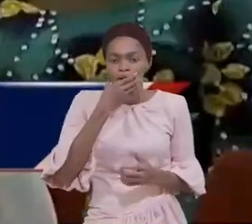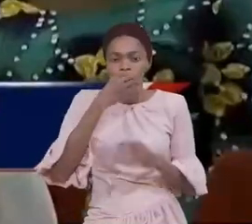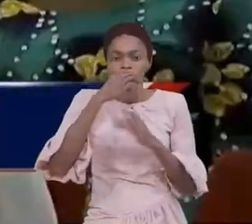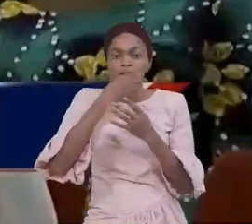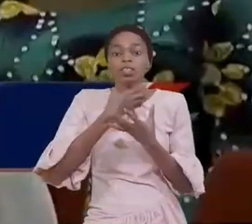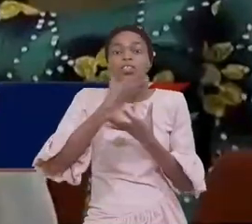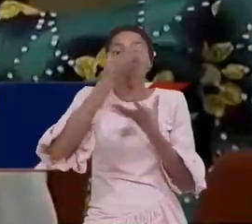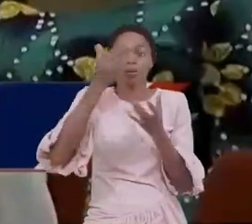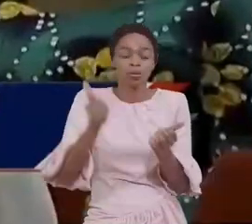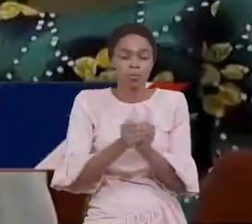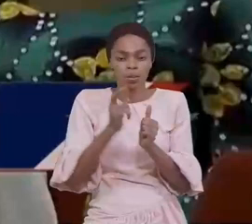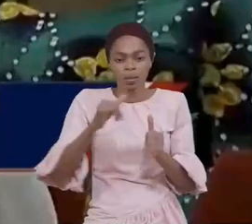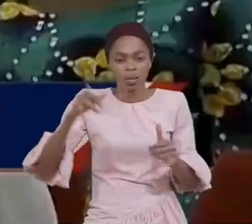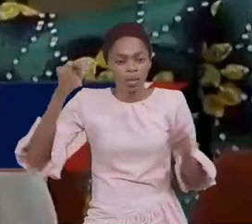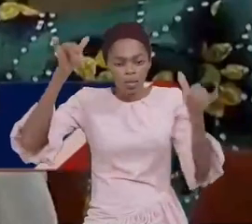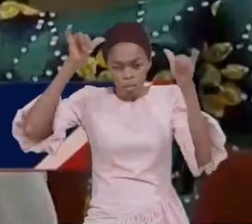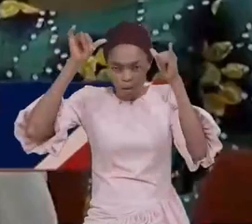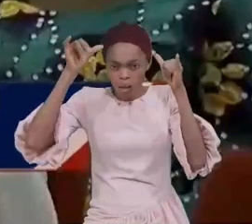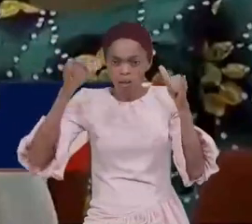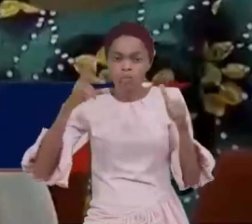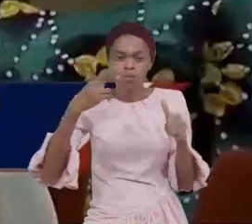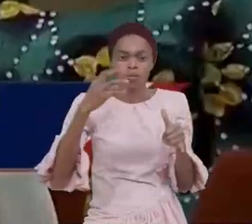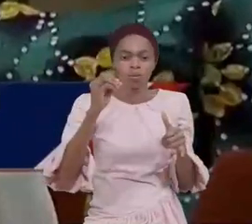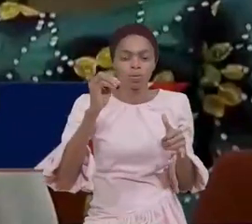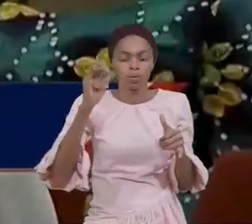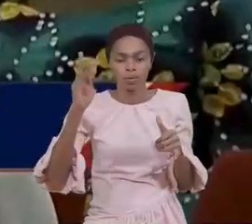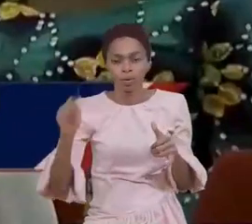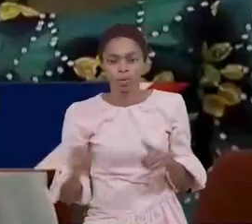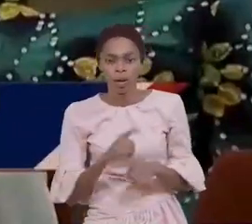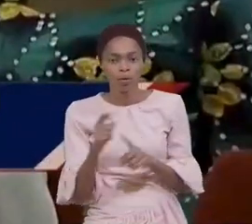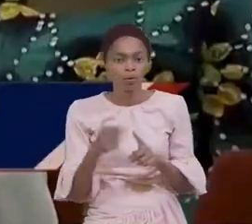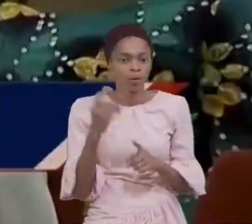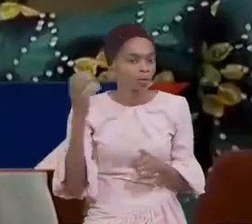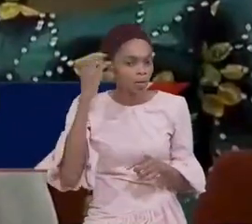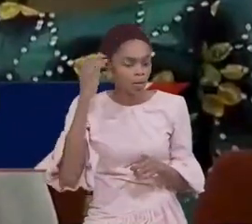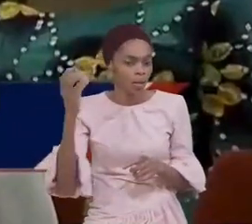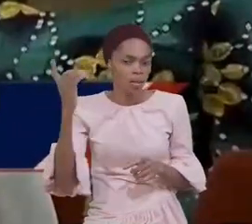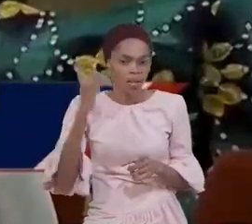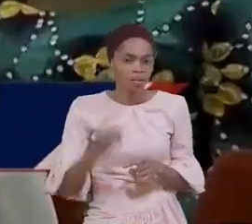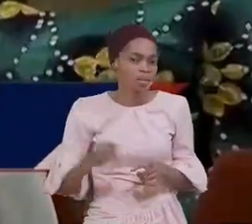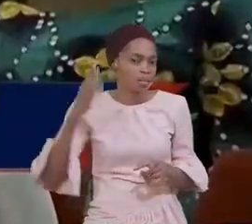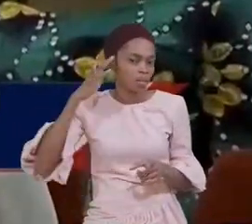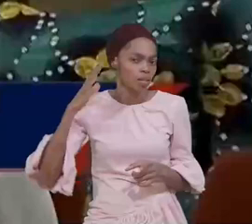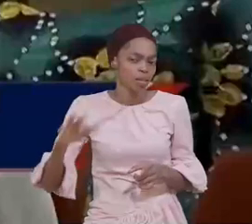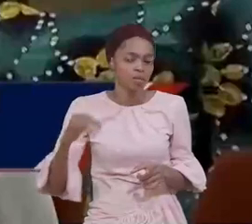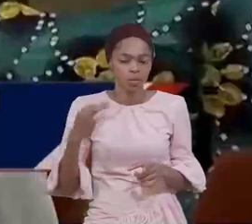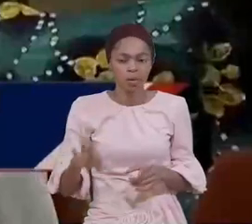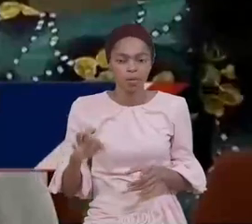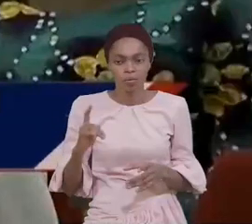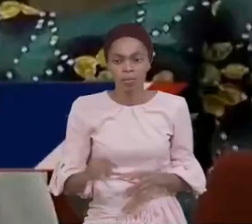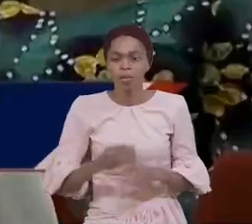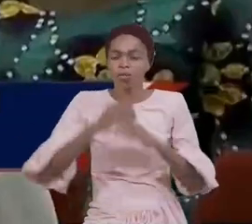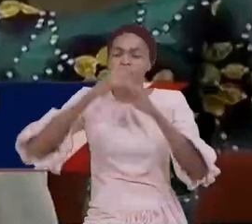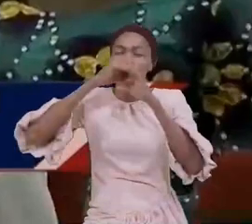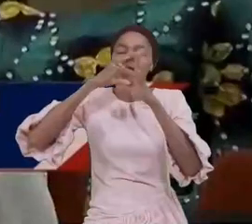quand vous entendrez le son de la trompette, tout le peuple